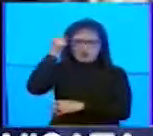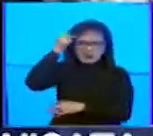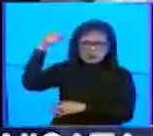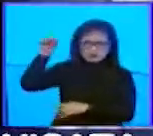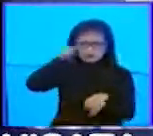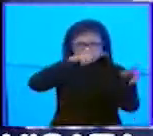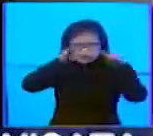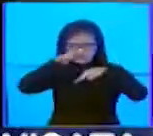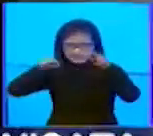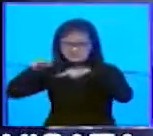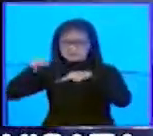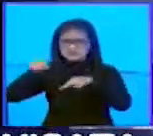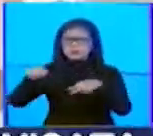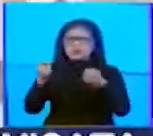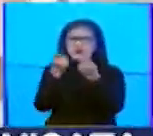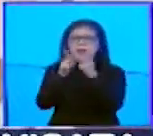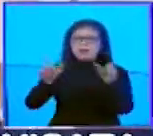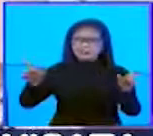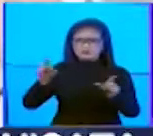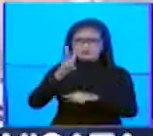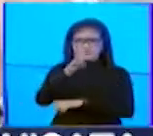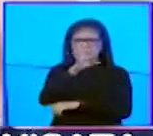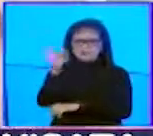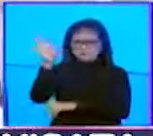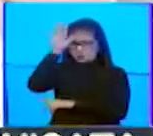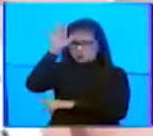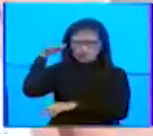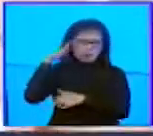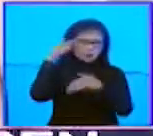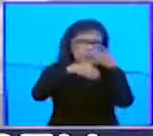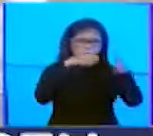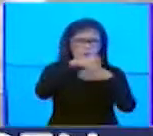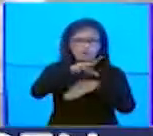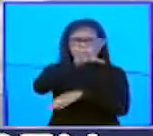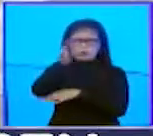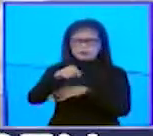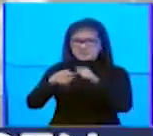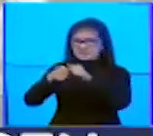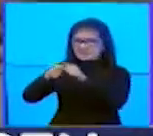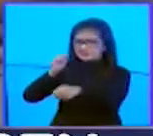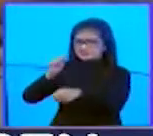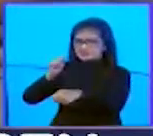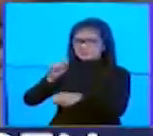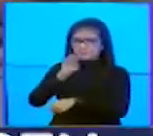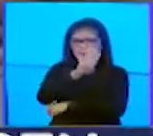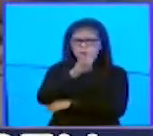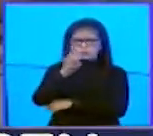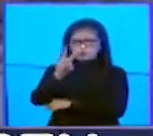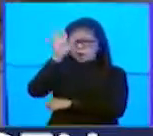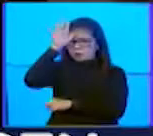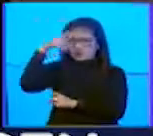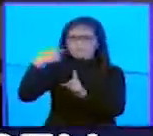lalu, 3.000 wisatawan yang masuk ke area Jawa Barat dites antigen. Hasilnya, 42 orang dinyatakan positif setelah menjalani tes di